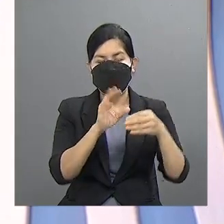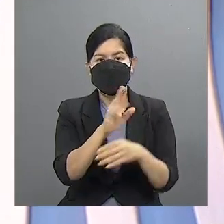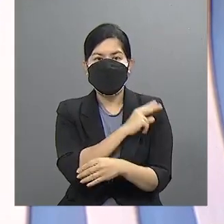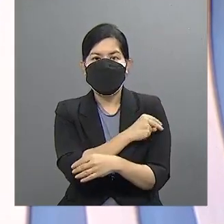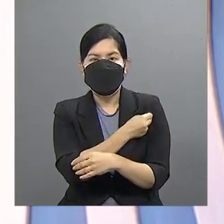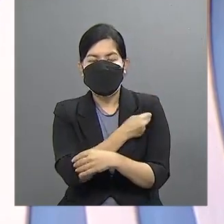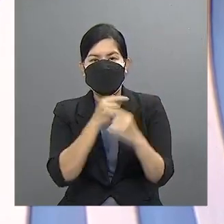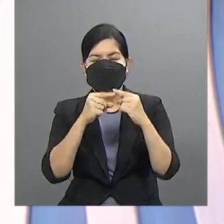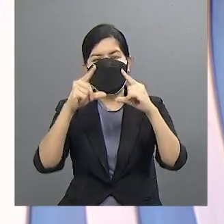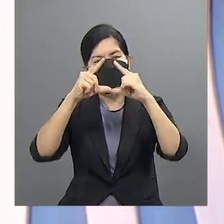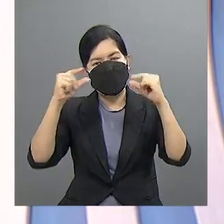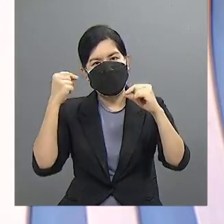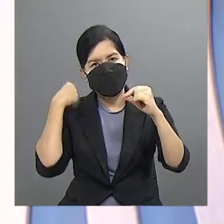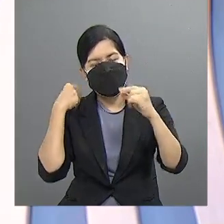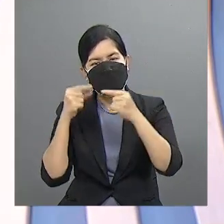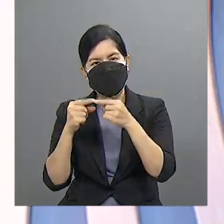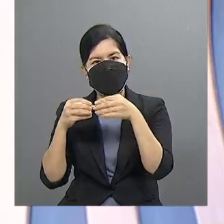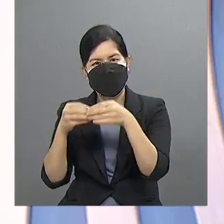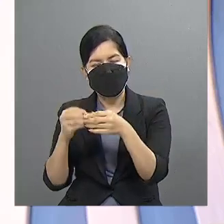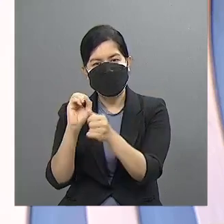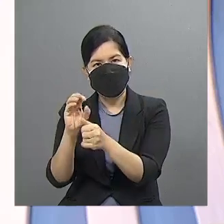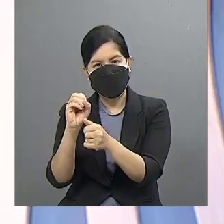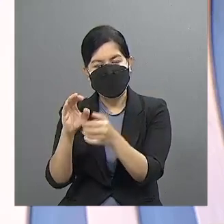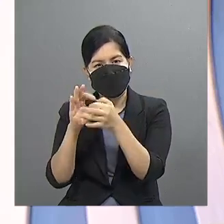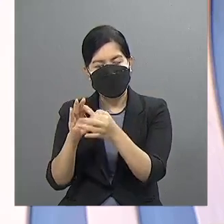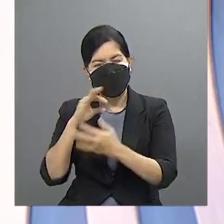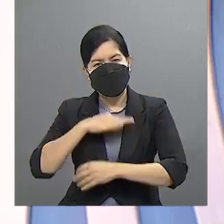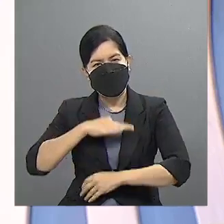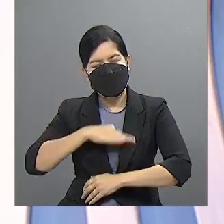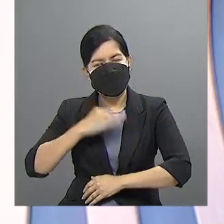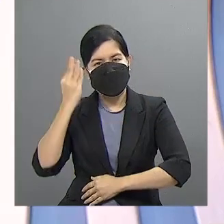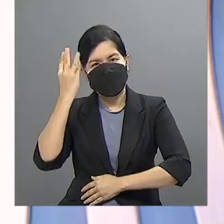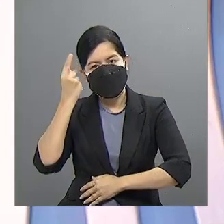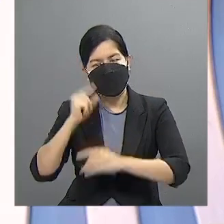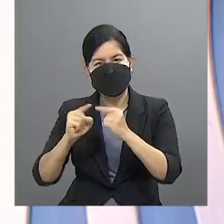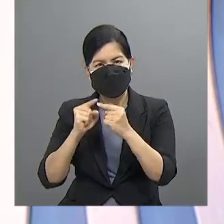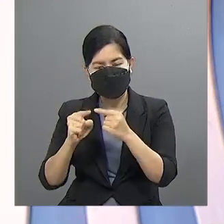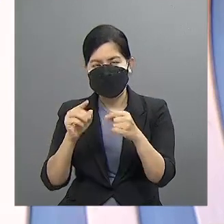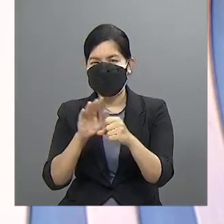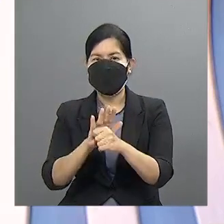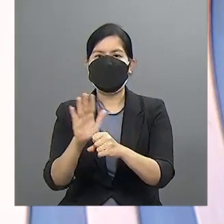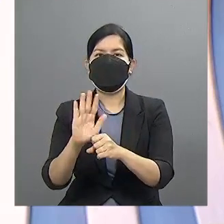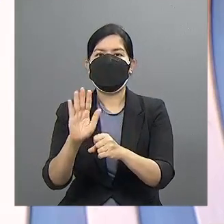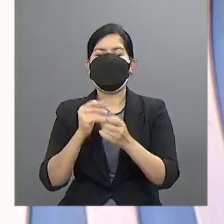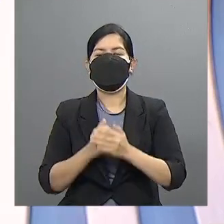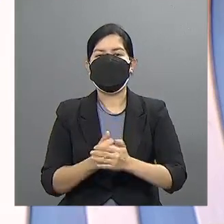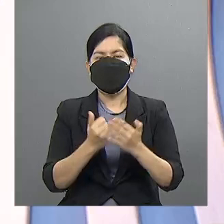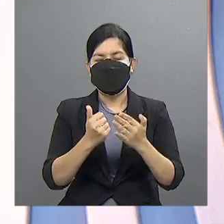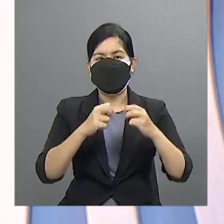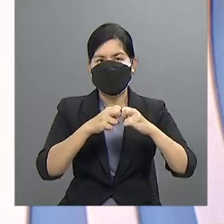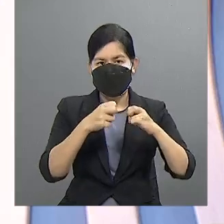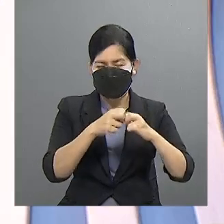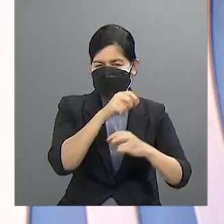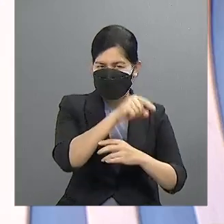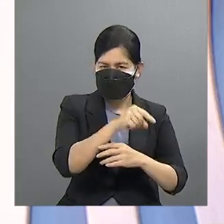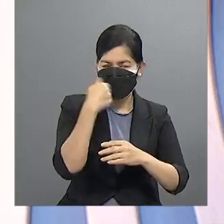ใจนะคะหรือว่าบุคลากรที่จะช่วยเหลือกันนะคะไม่เพียงพอต่อความต้องการค่ะเพราะว่าด้วยสถานการณ์ส่งผลกระทบทำให้คนเกิ